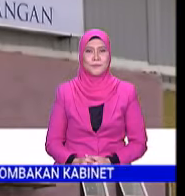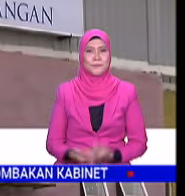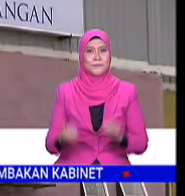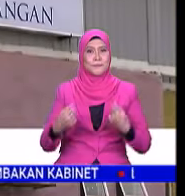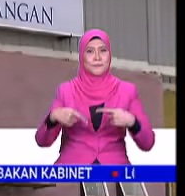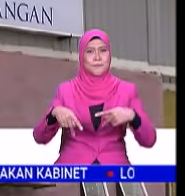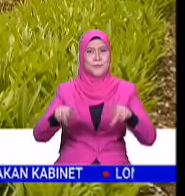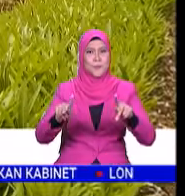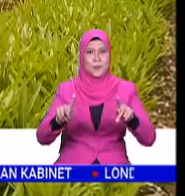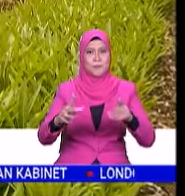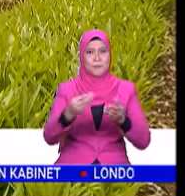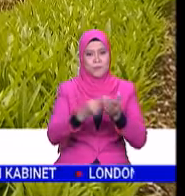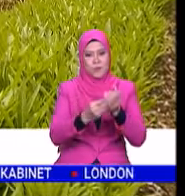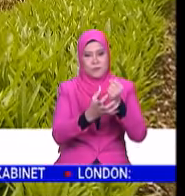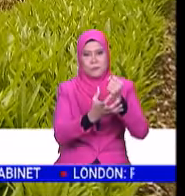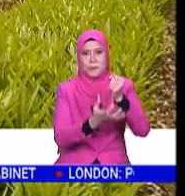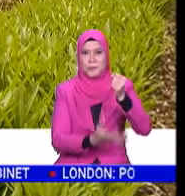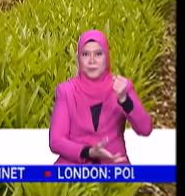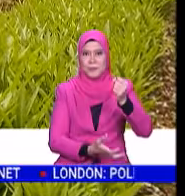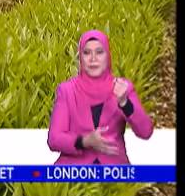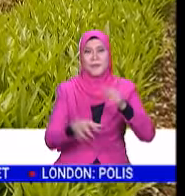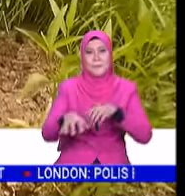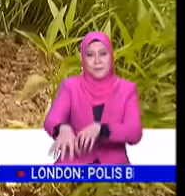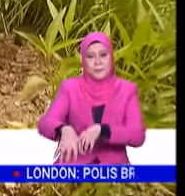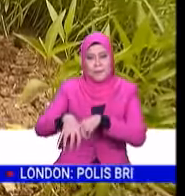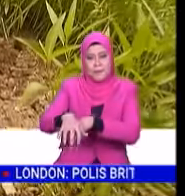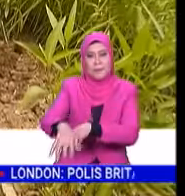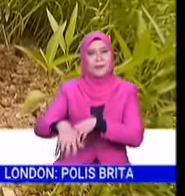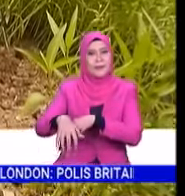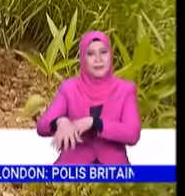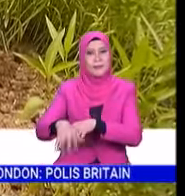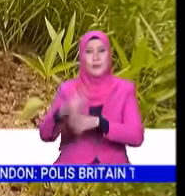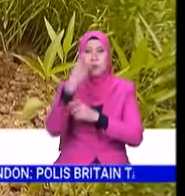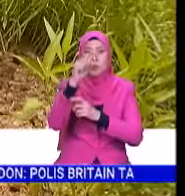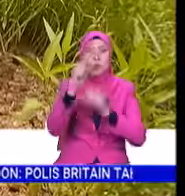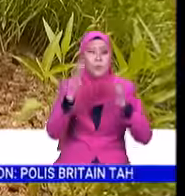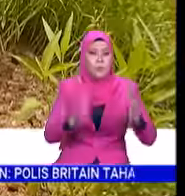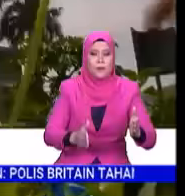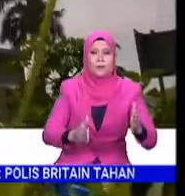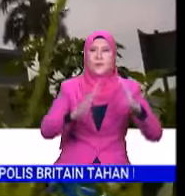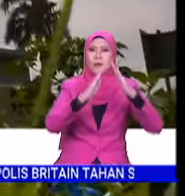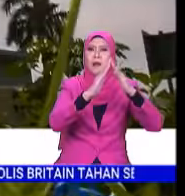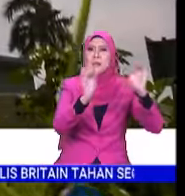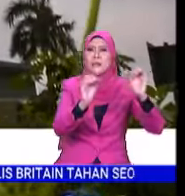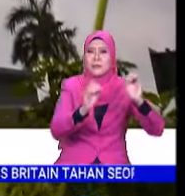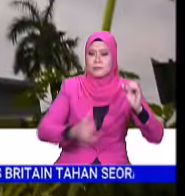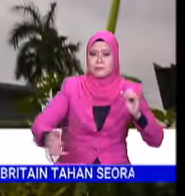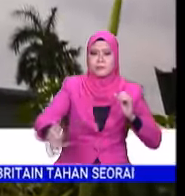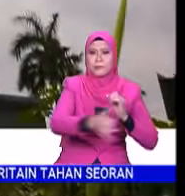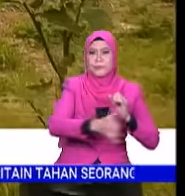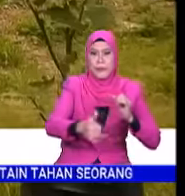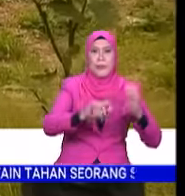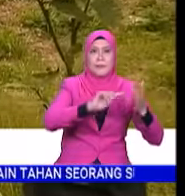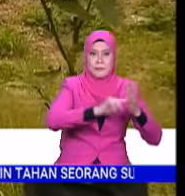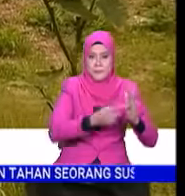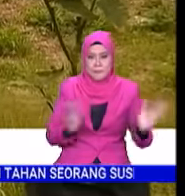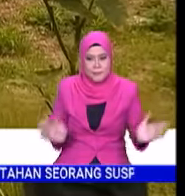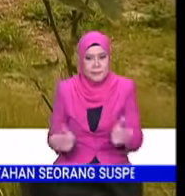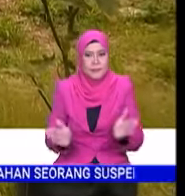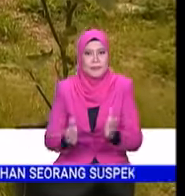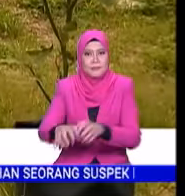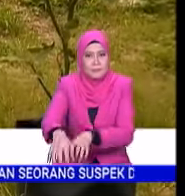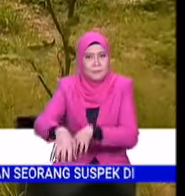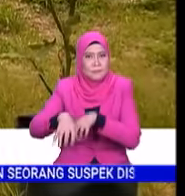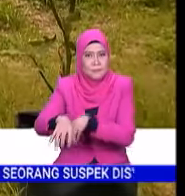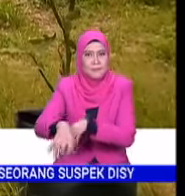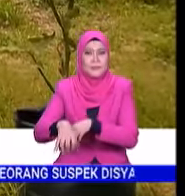Peluang jana pendapatan menerusi pertanian diperkenal kepada penghuni jalanan sejak Februari lalu. Sehingga kini,